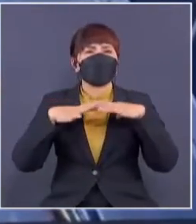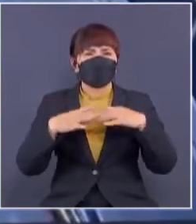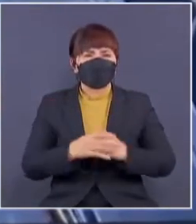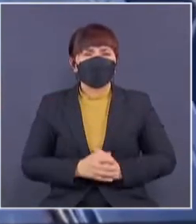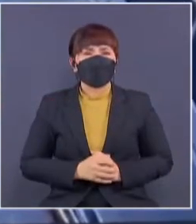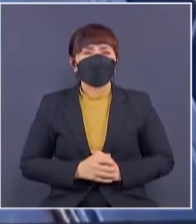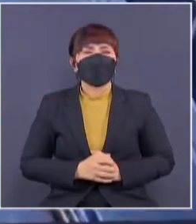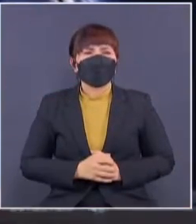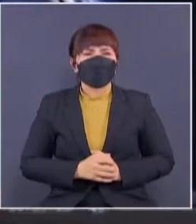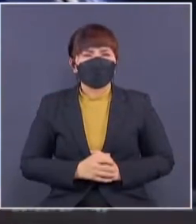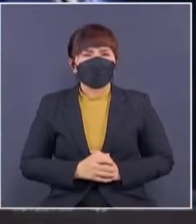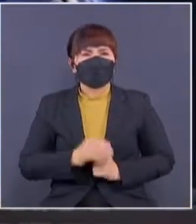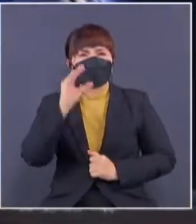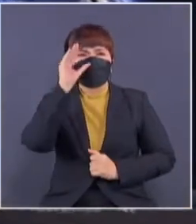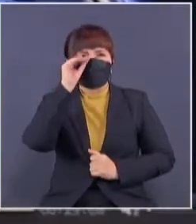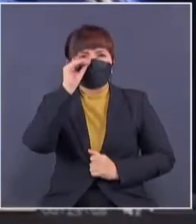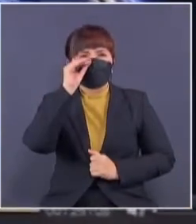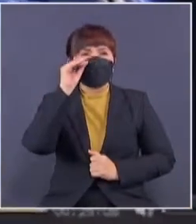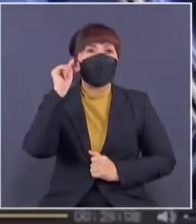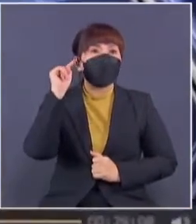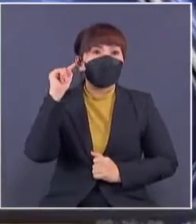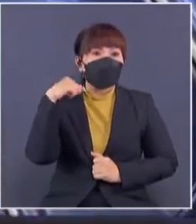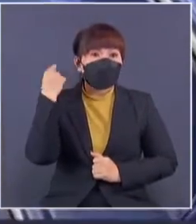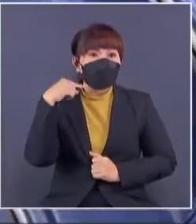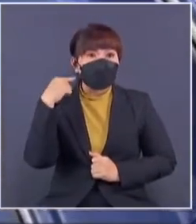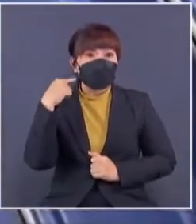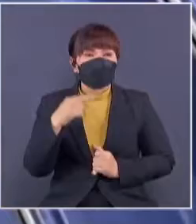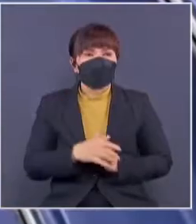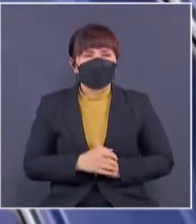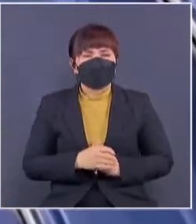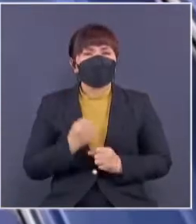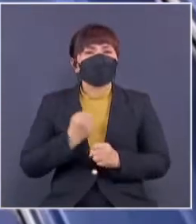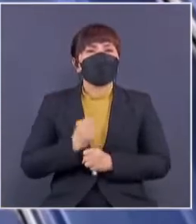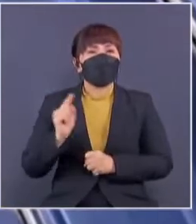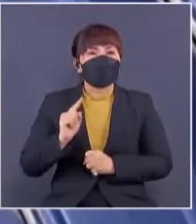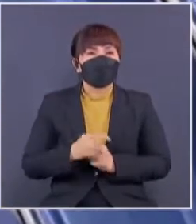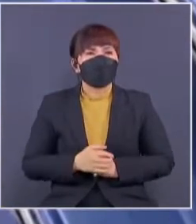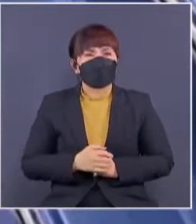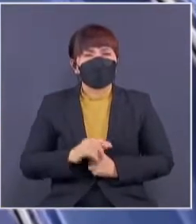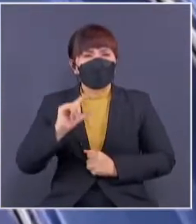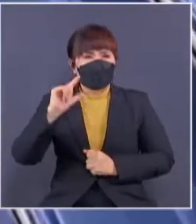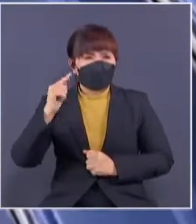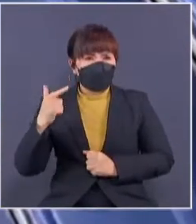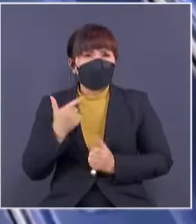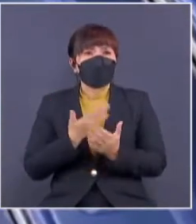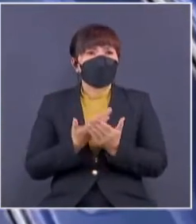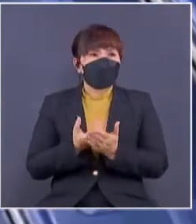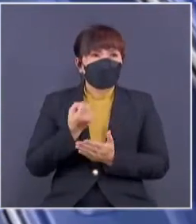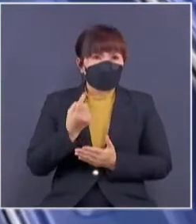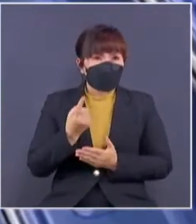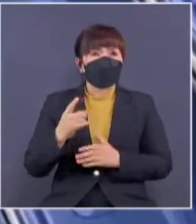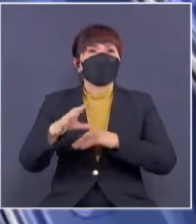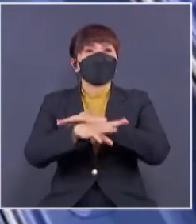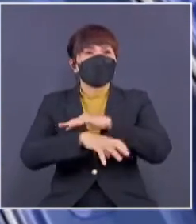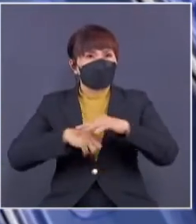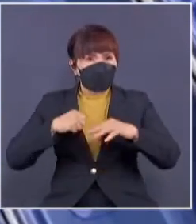ร้านพอนายจ้างหลับค่ะลูกจ้างสาวเผยท่าแท้หยิบทองรูปพรรณแล้วก็เงินสดจำนวนหนึ่งออกไปจ